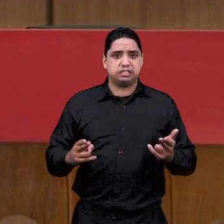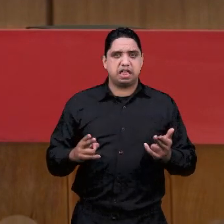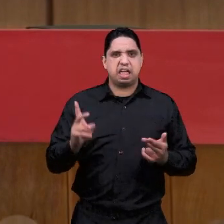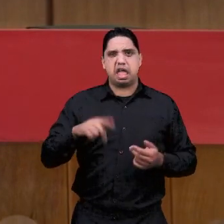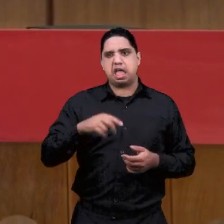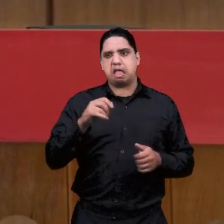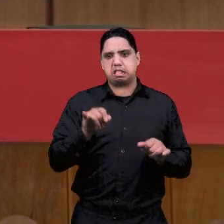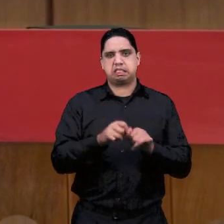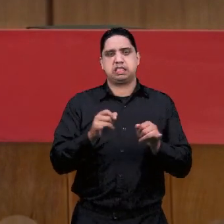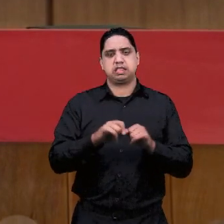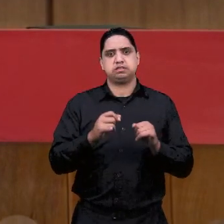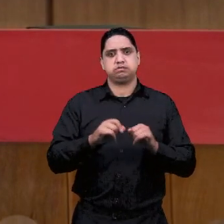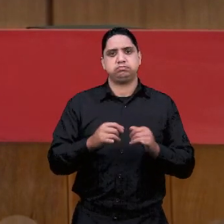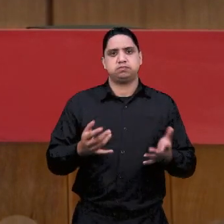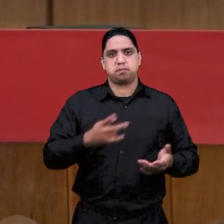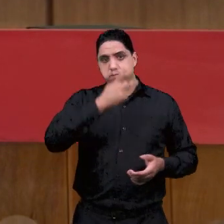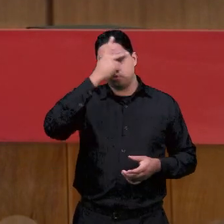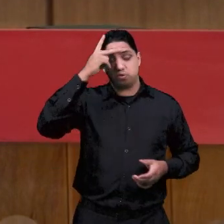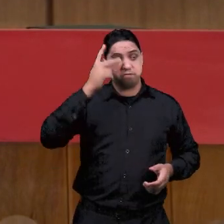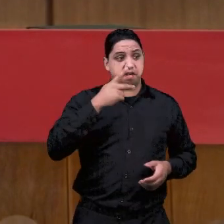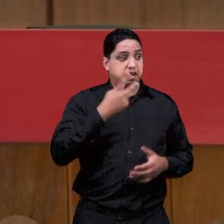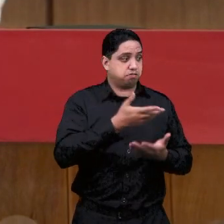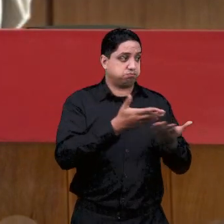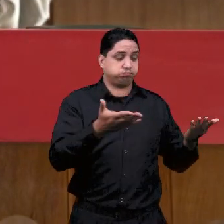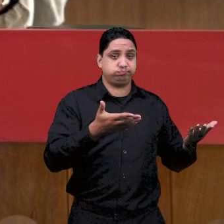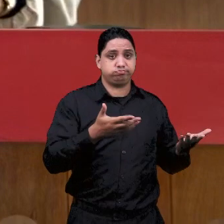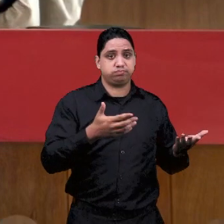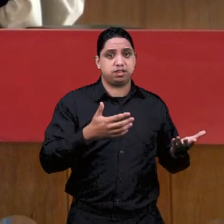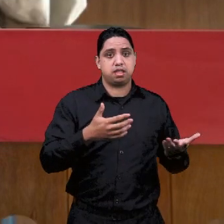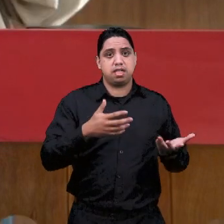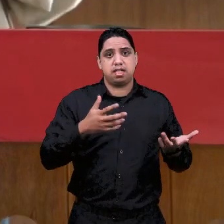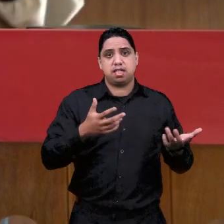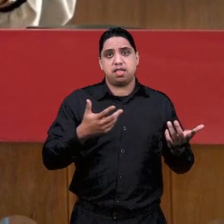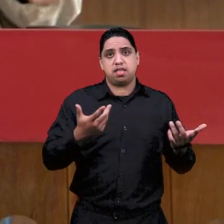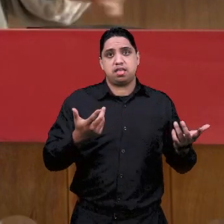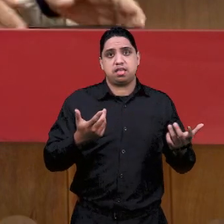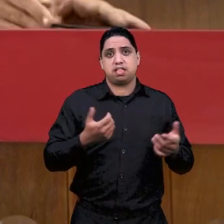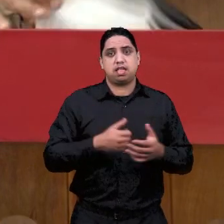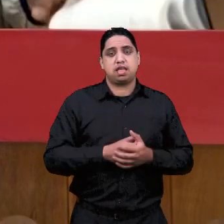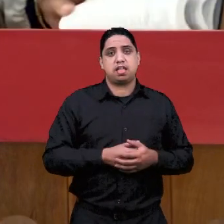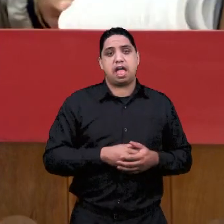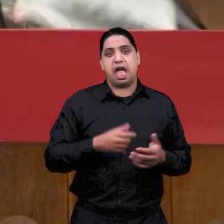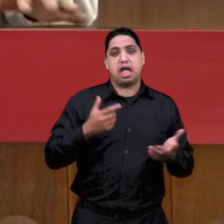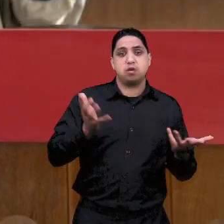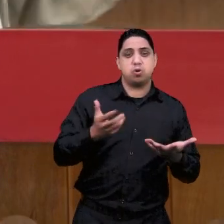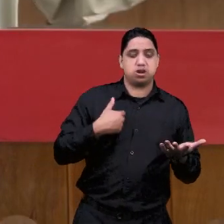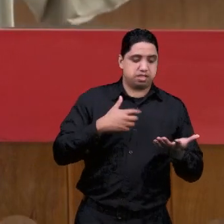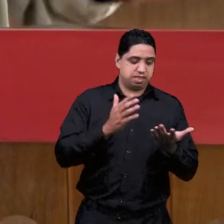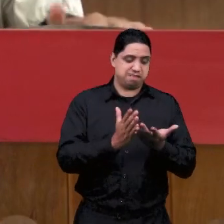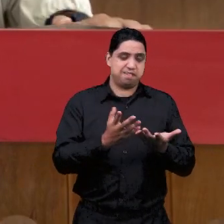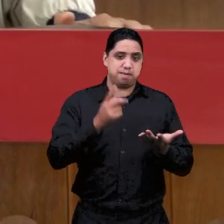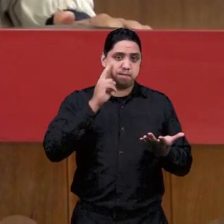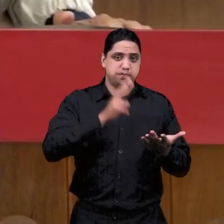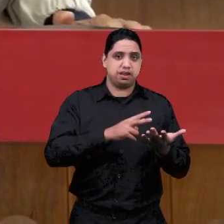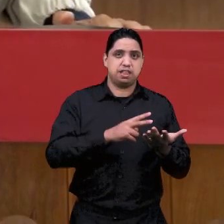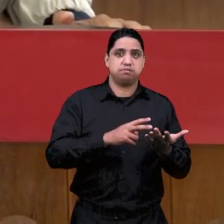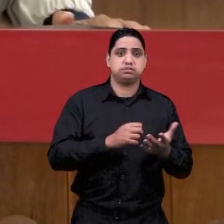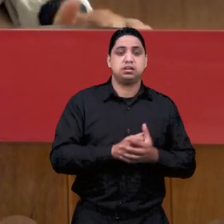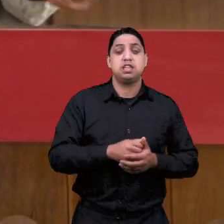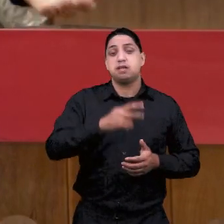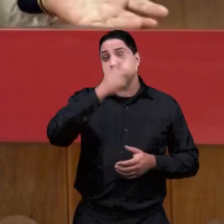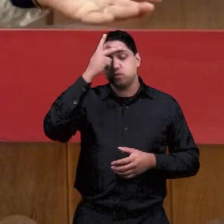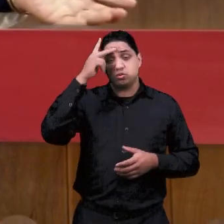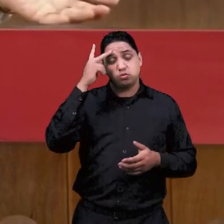petites choses comme quelqu'un est en train de dire par là, des petites choses, maintenant nous devons voir dans la parole.